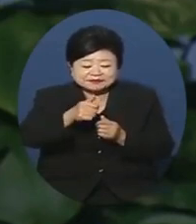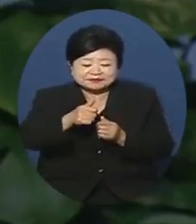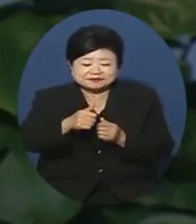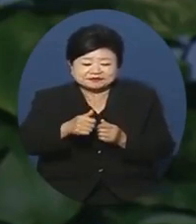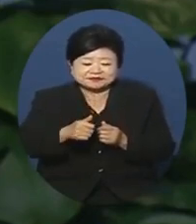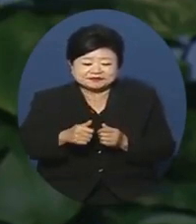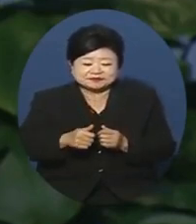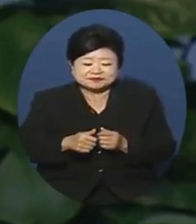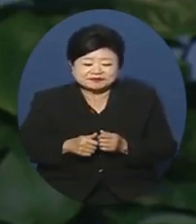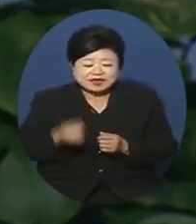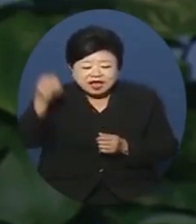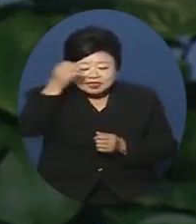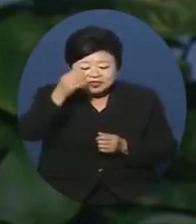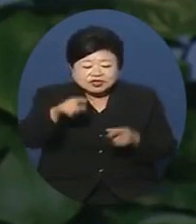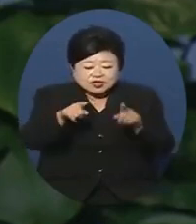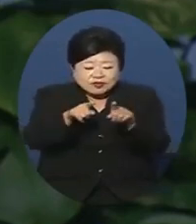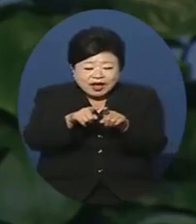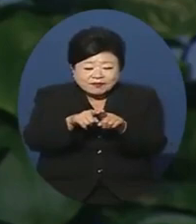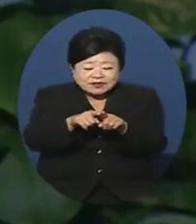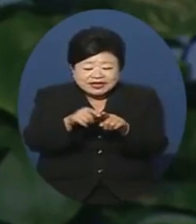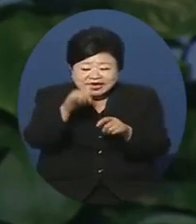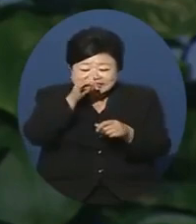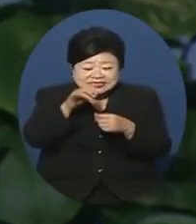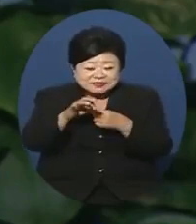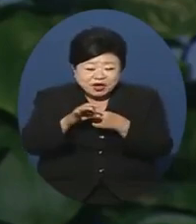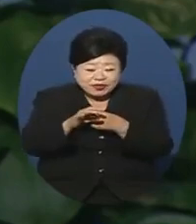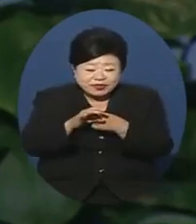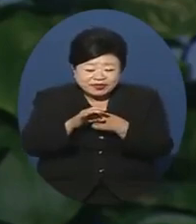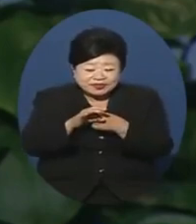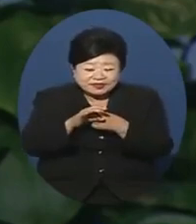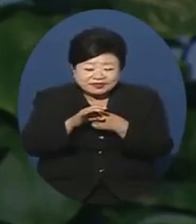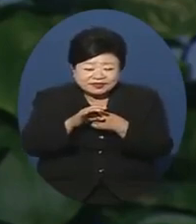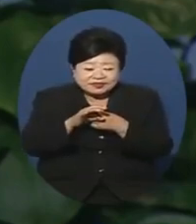하나님 성령하고 같이 있으면